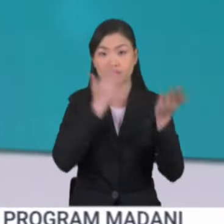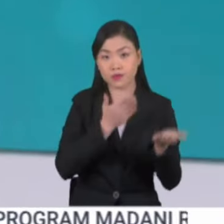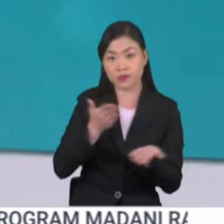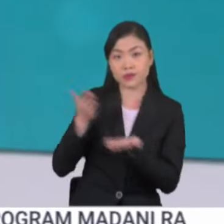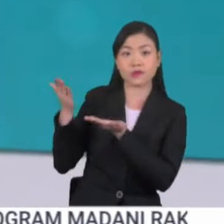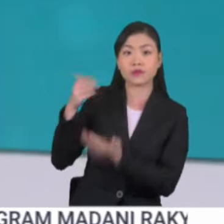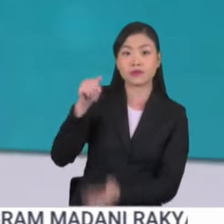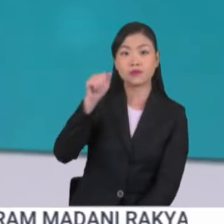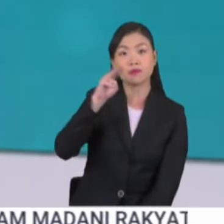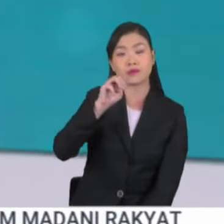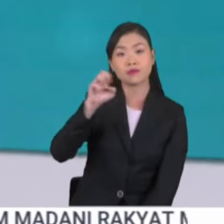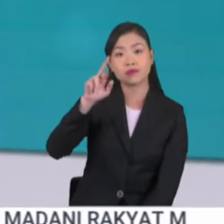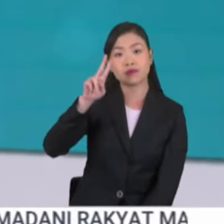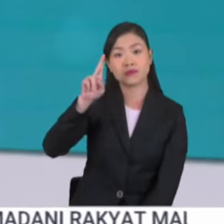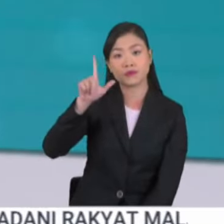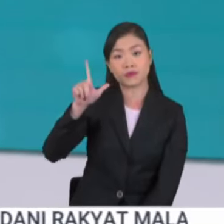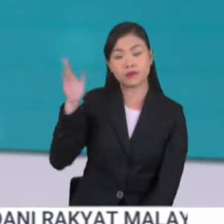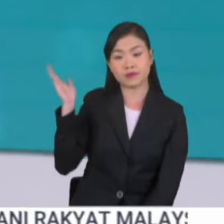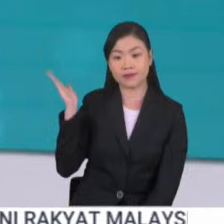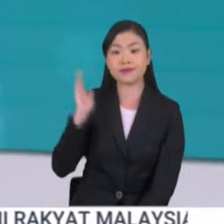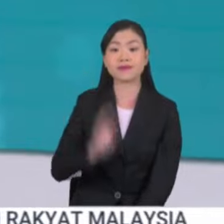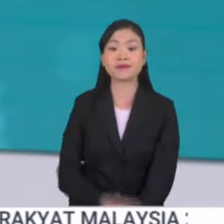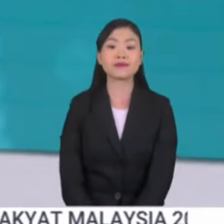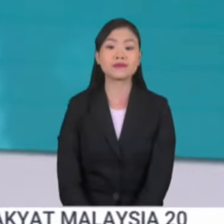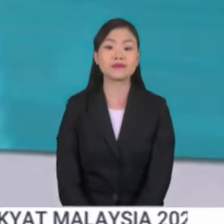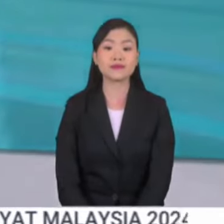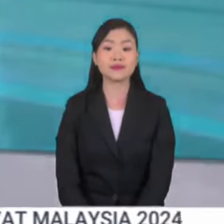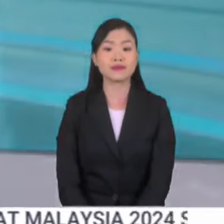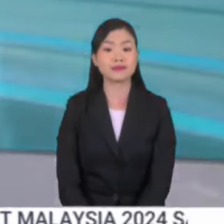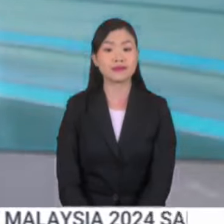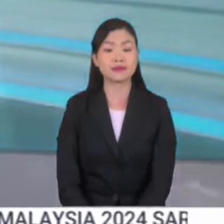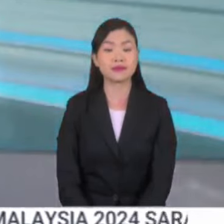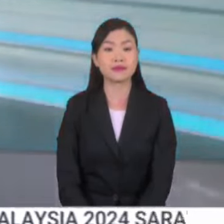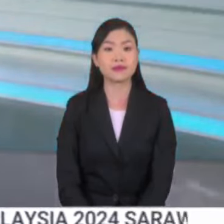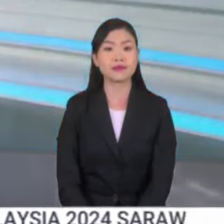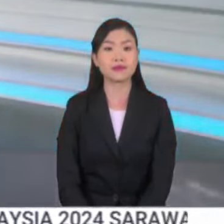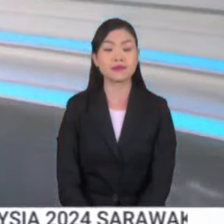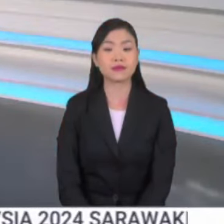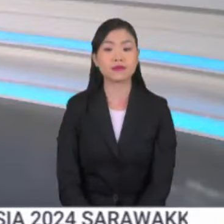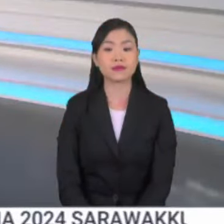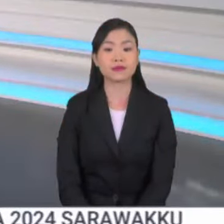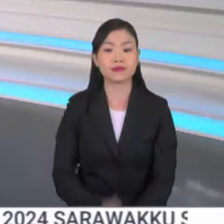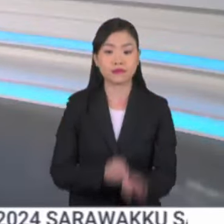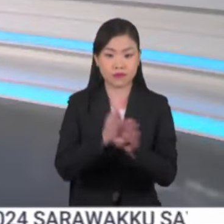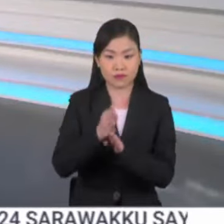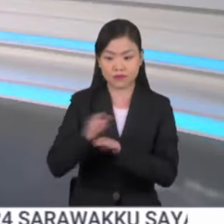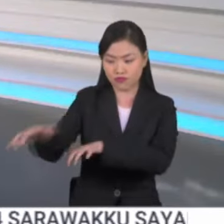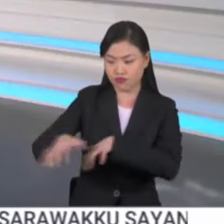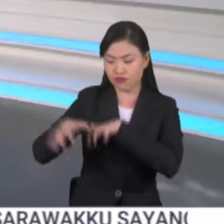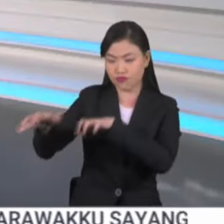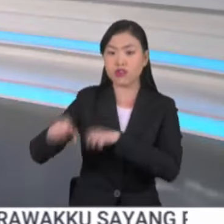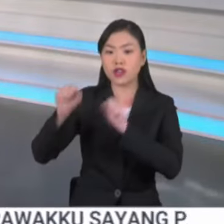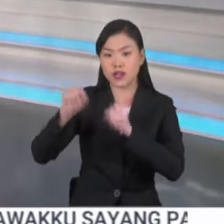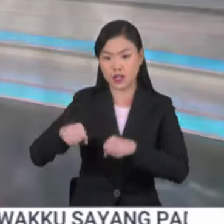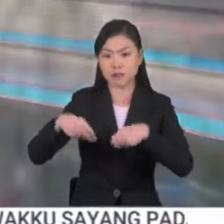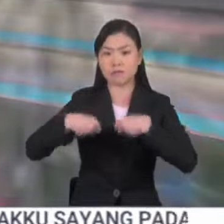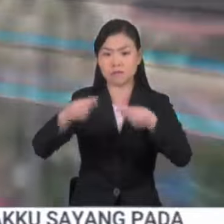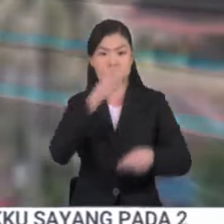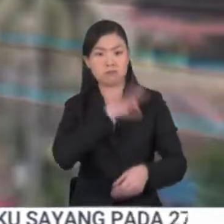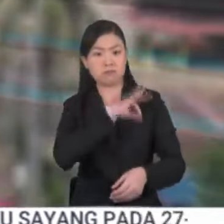Langsung bersama Amirul Hafiz Rosli. Silakan Amirul. Bidang pertanian mampu beri pulangan